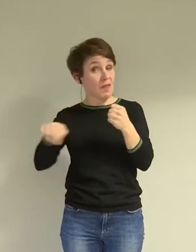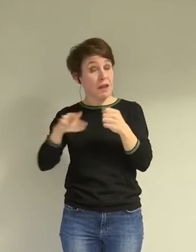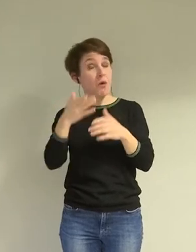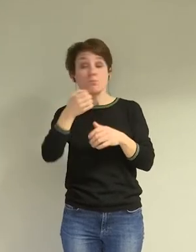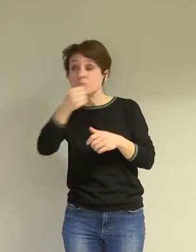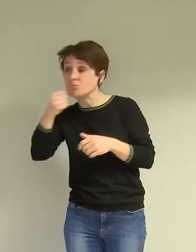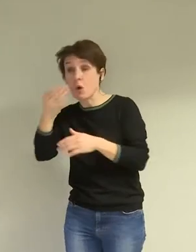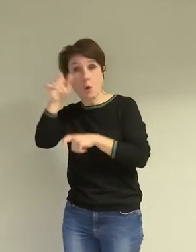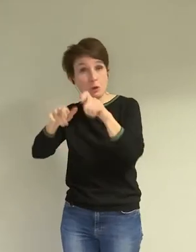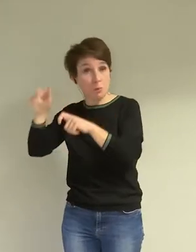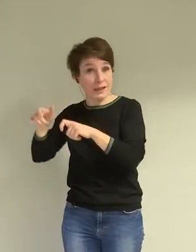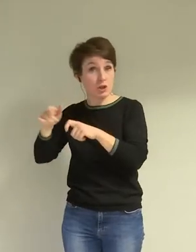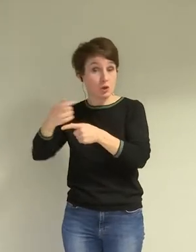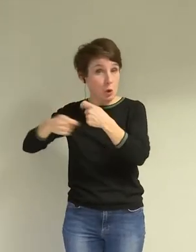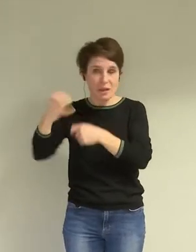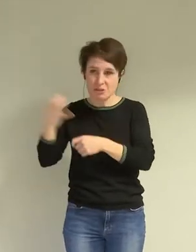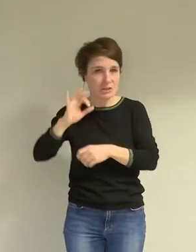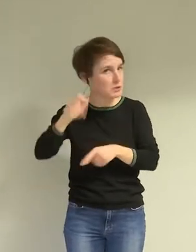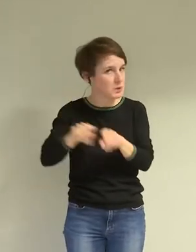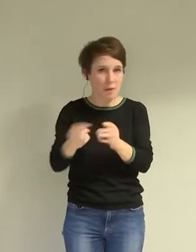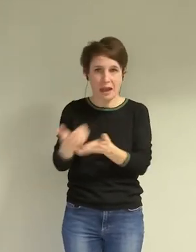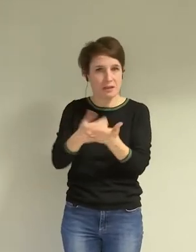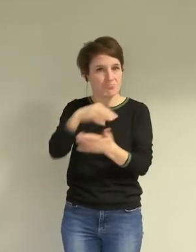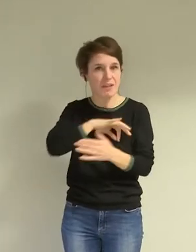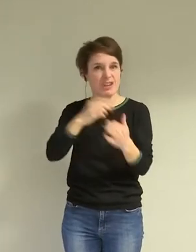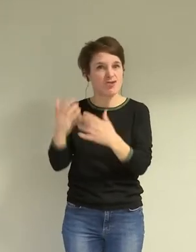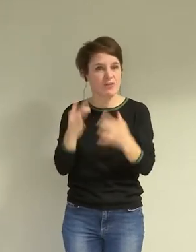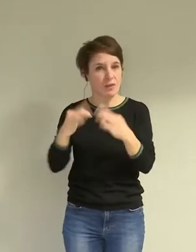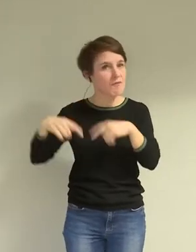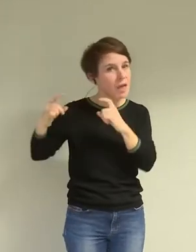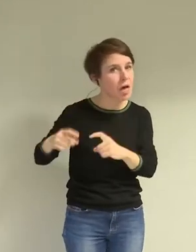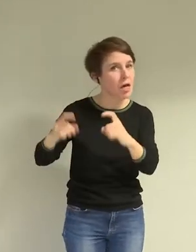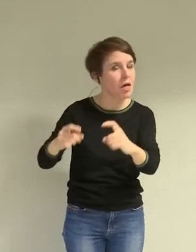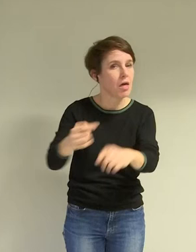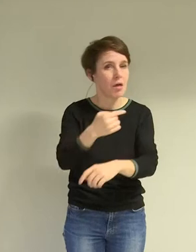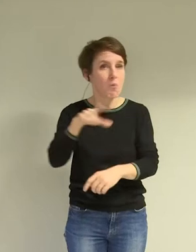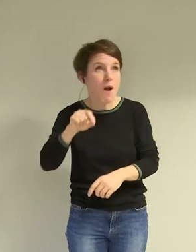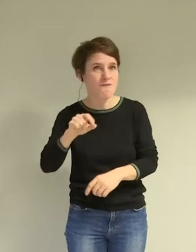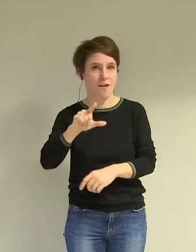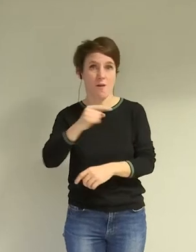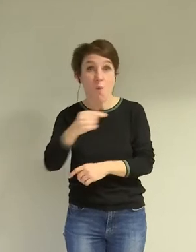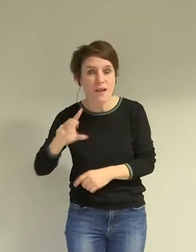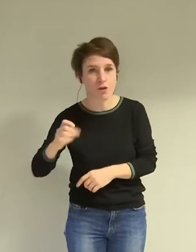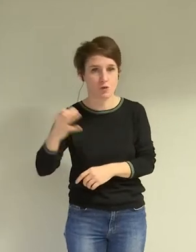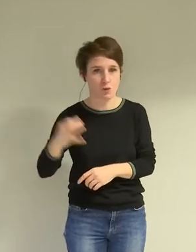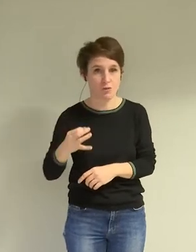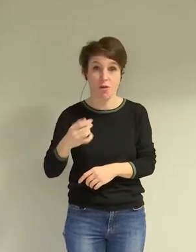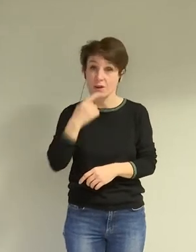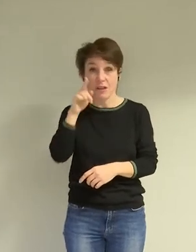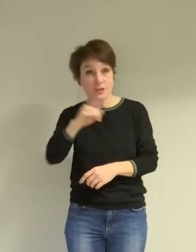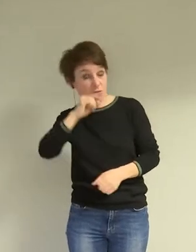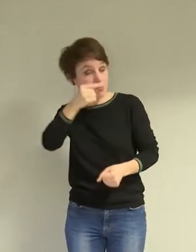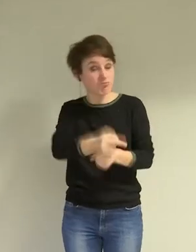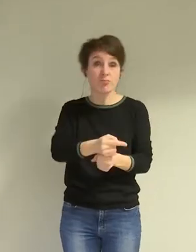30% et 20% de chiffre d'affaires vous avez imposé ce projet sans le préparer avec les